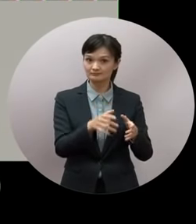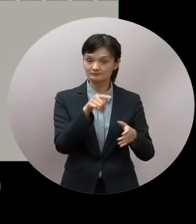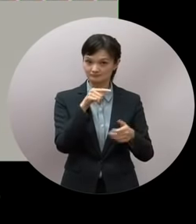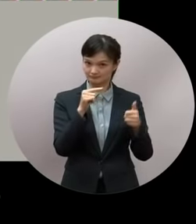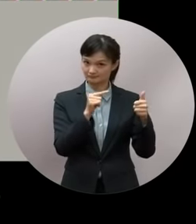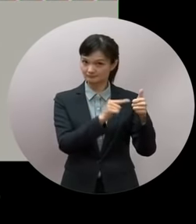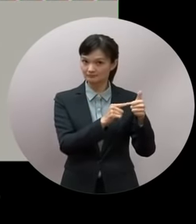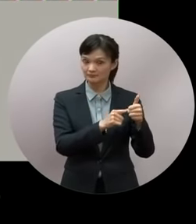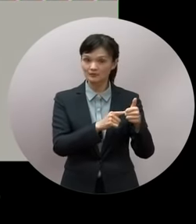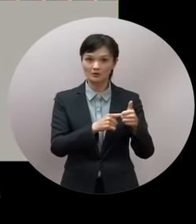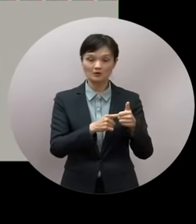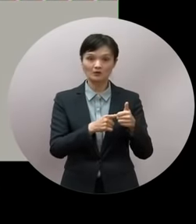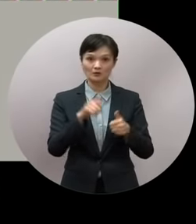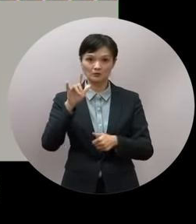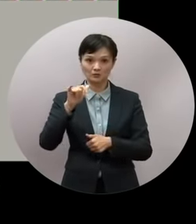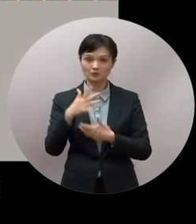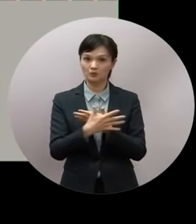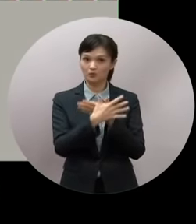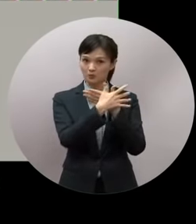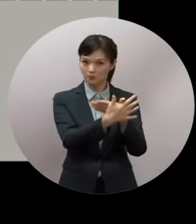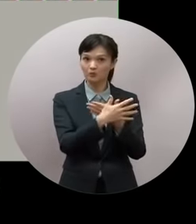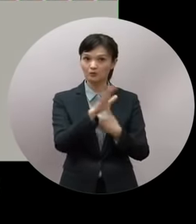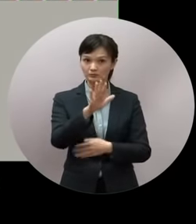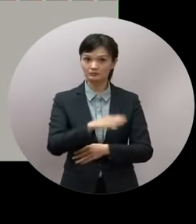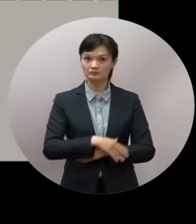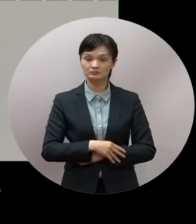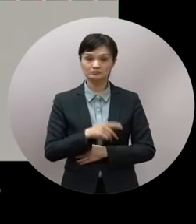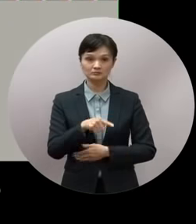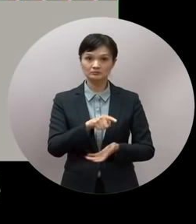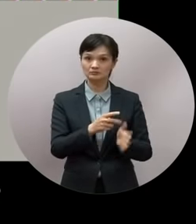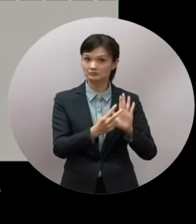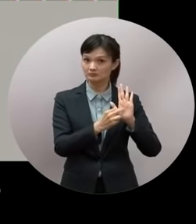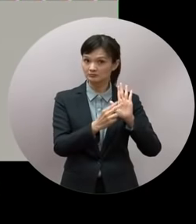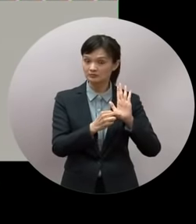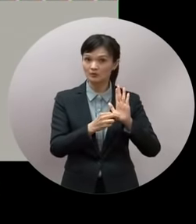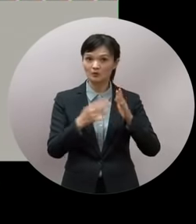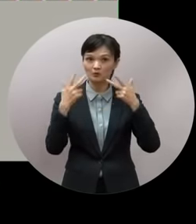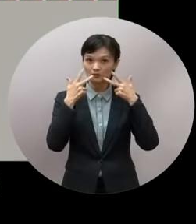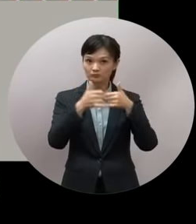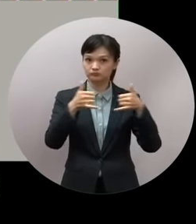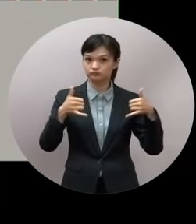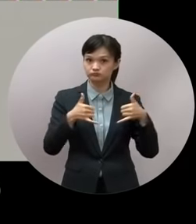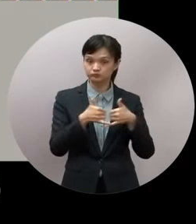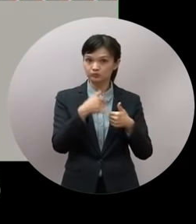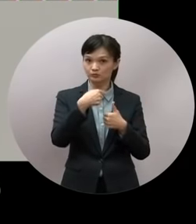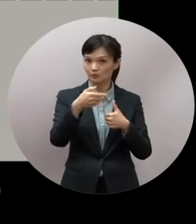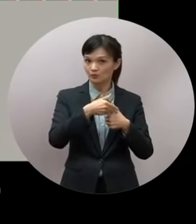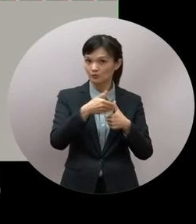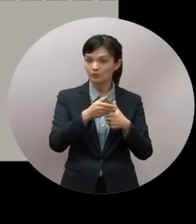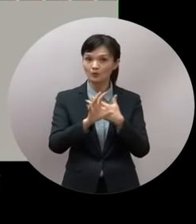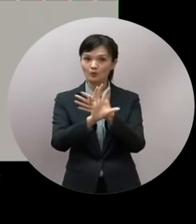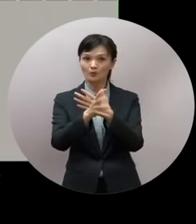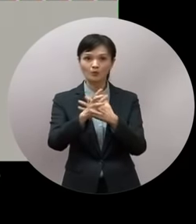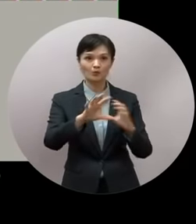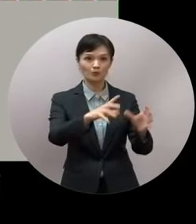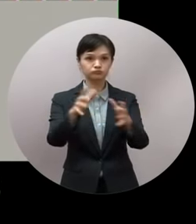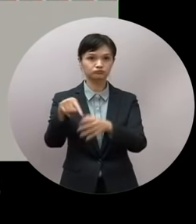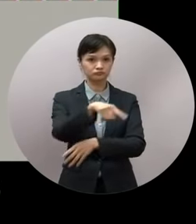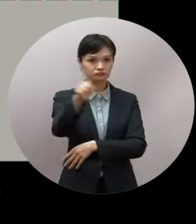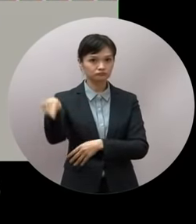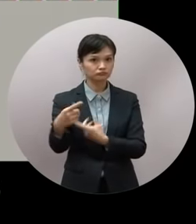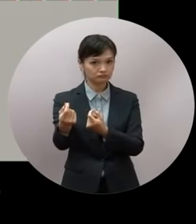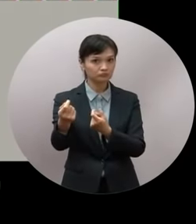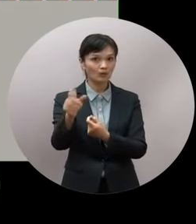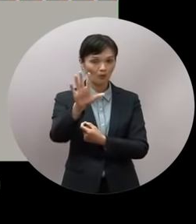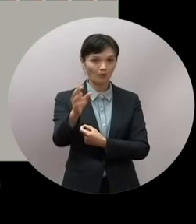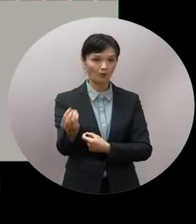的肯定，他说执行原住民的民族教育不但是一种世界的趋势，更是国家的一种必要